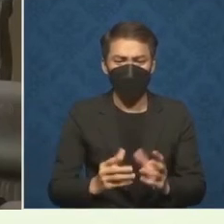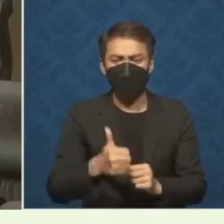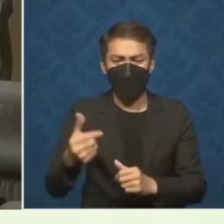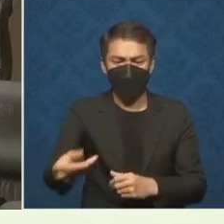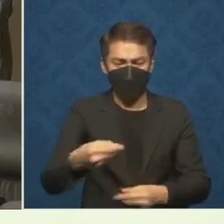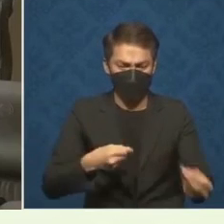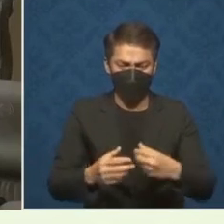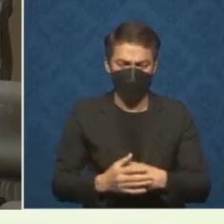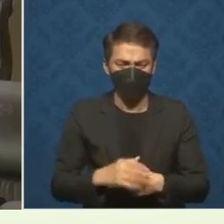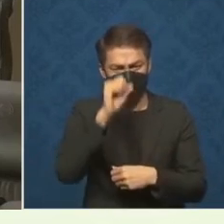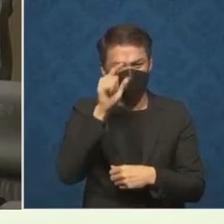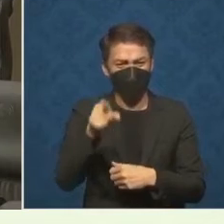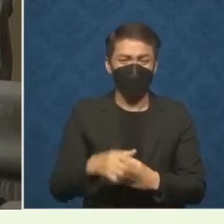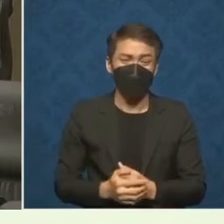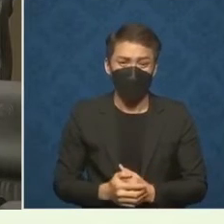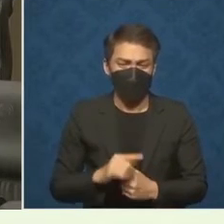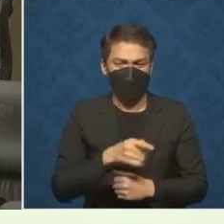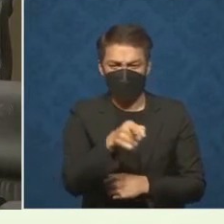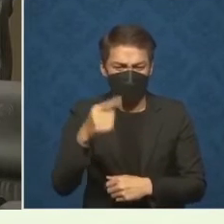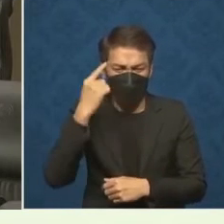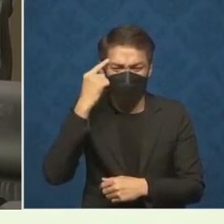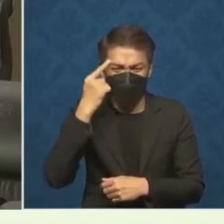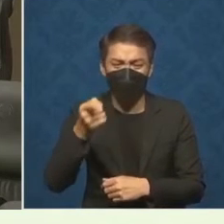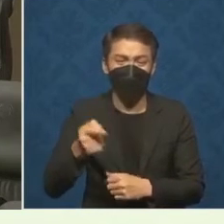ครๆก็รู้กันอยู่นะครับนะ